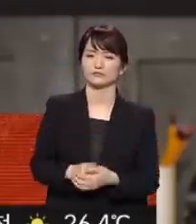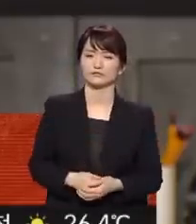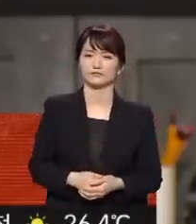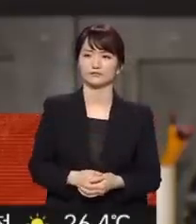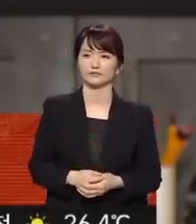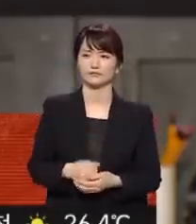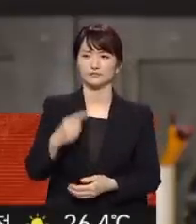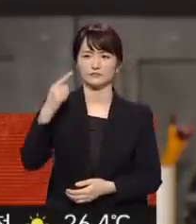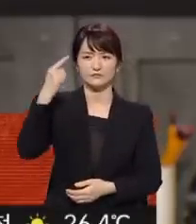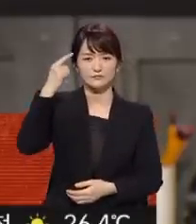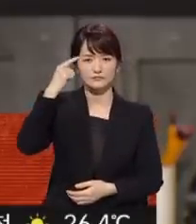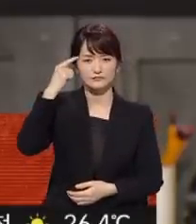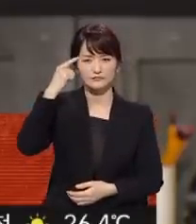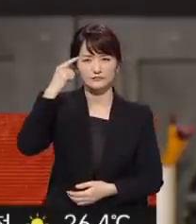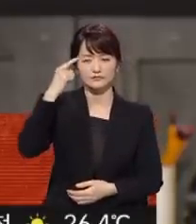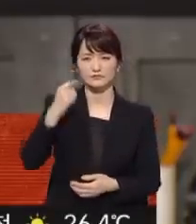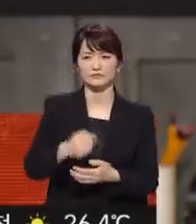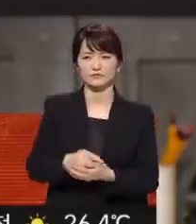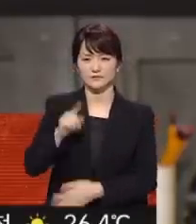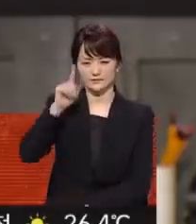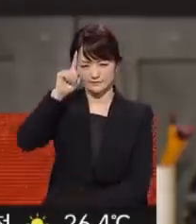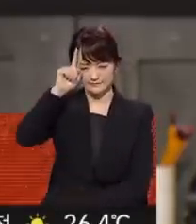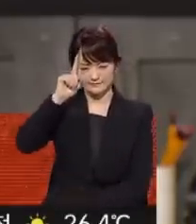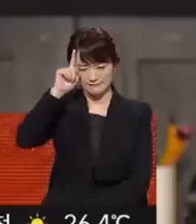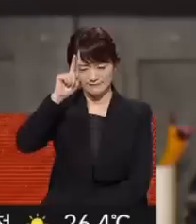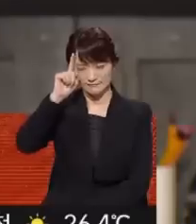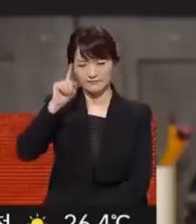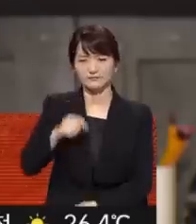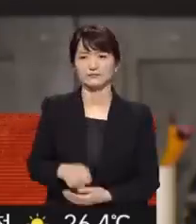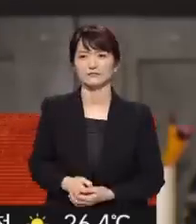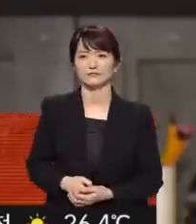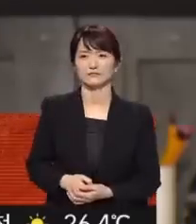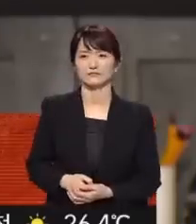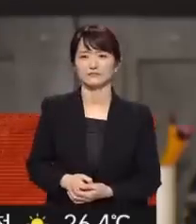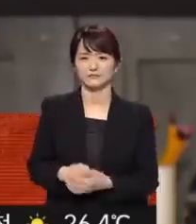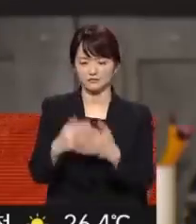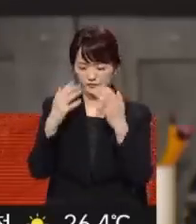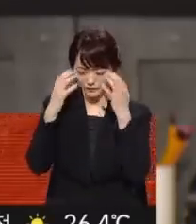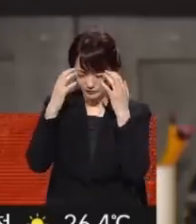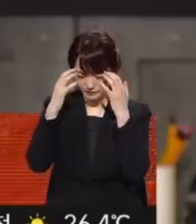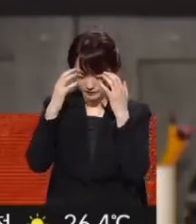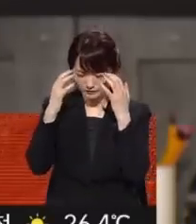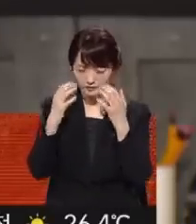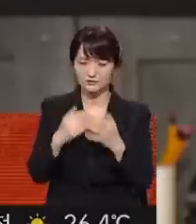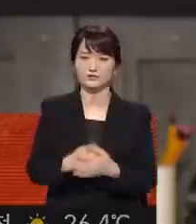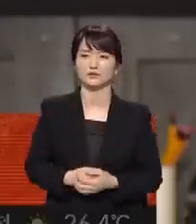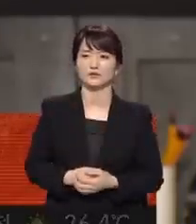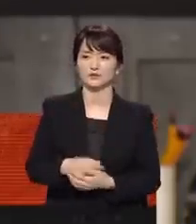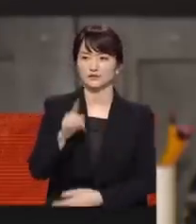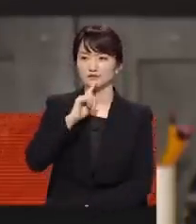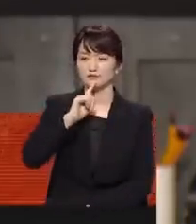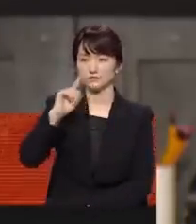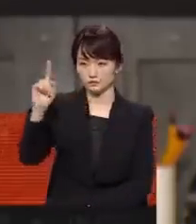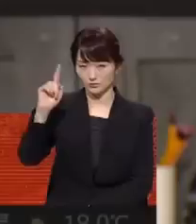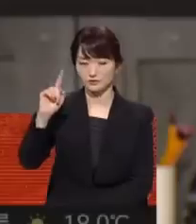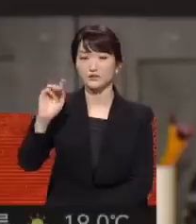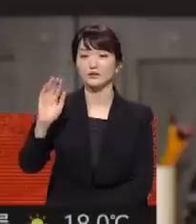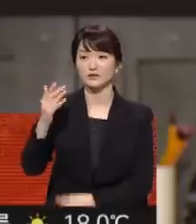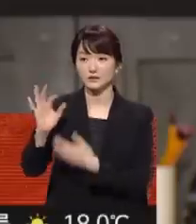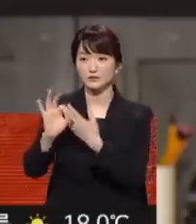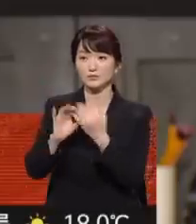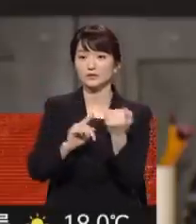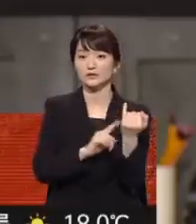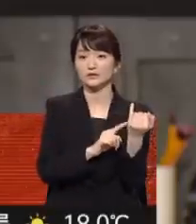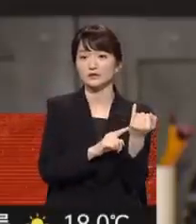지금 정신적으로 굉장히 스트레스도 받기도 하고 외상으로 고통을 받았다고 하는데 어쨌든 신고를 하고 고소를 하게 되면 이